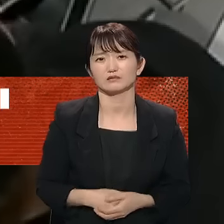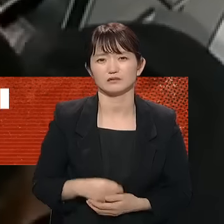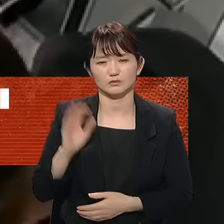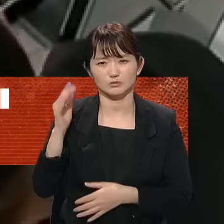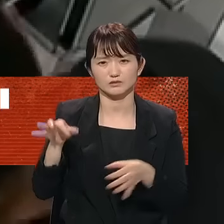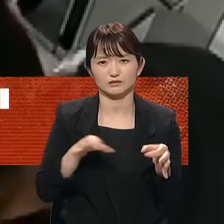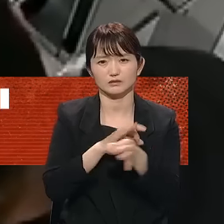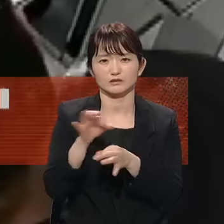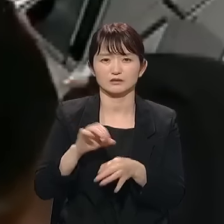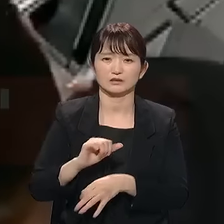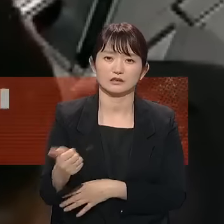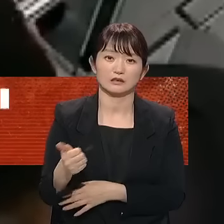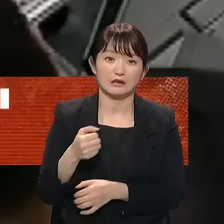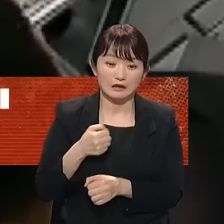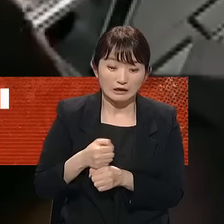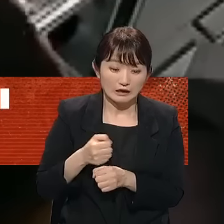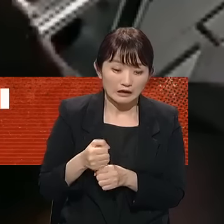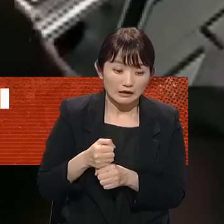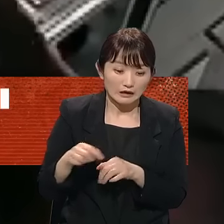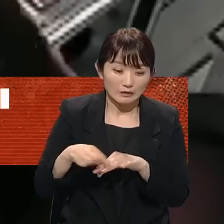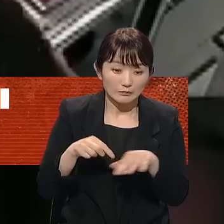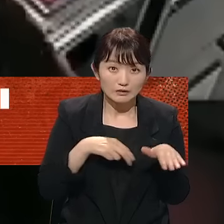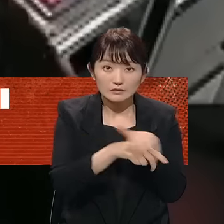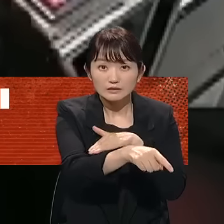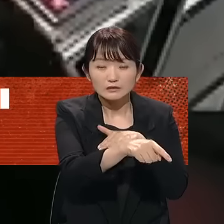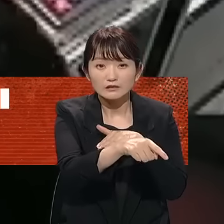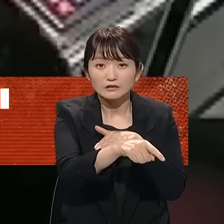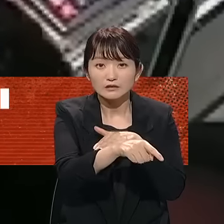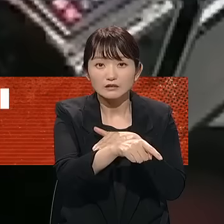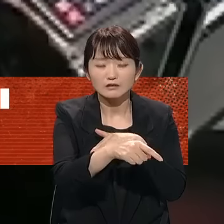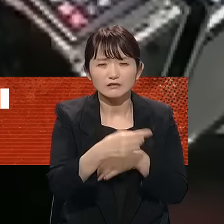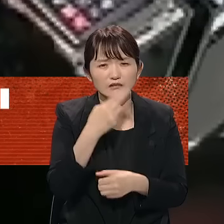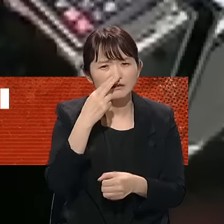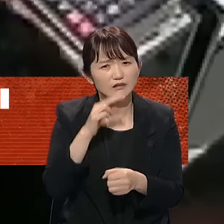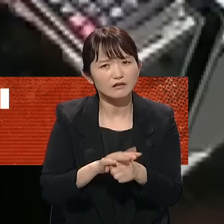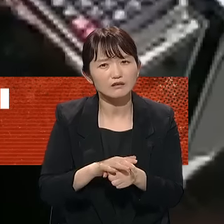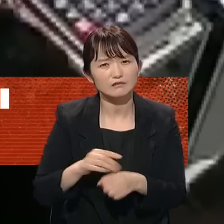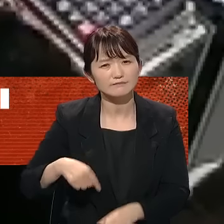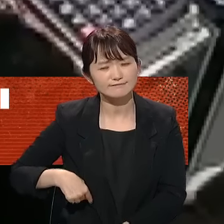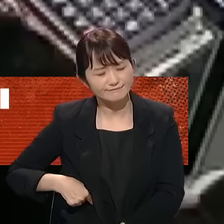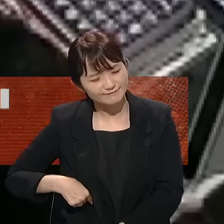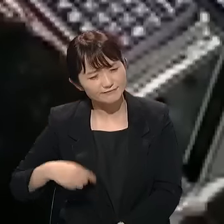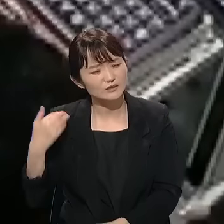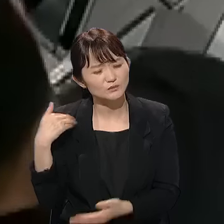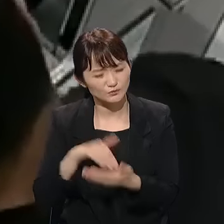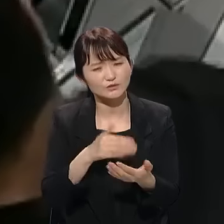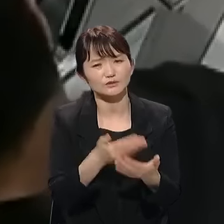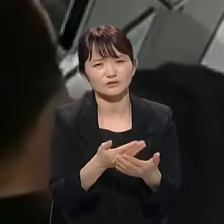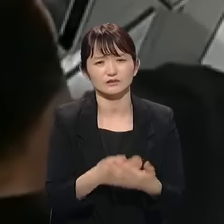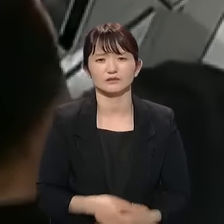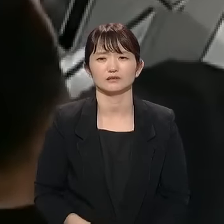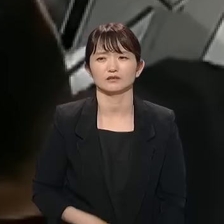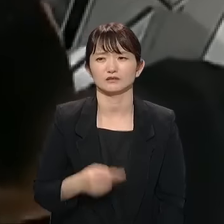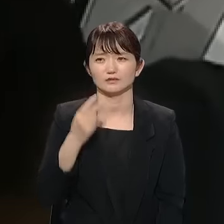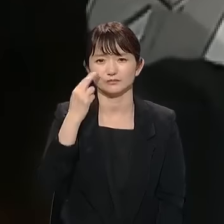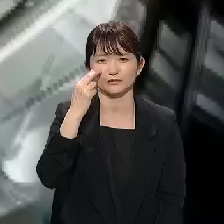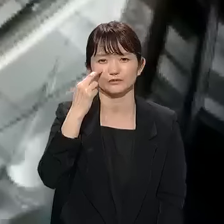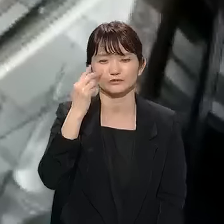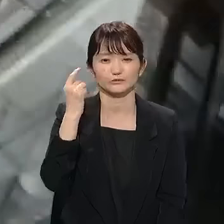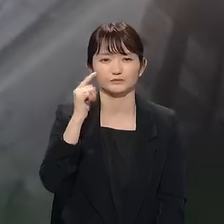가뜩이나 장사도 안 되는데 이런 황당한 먹튀를 당했다며 억울해하고 있다는데요. 양심 있다면 돌려주세요. 미국으로 가보시죠.